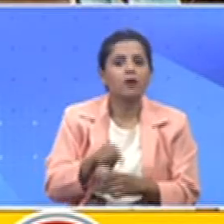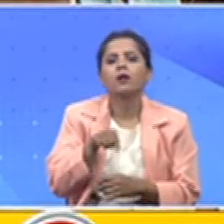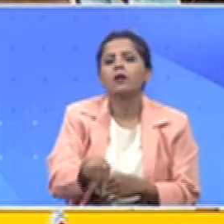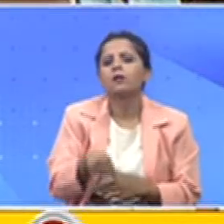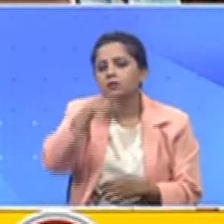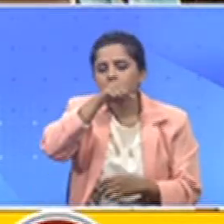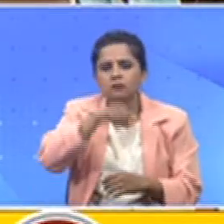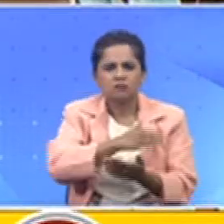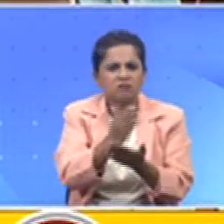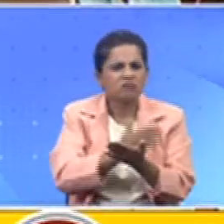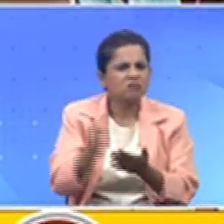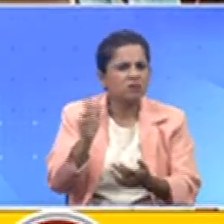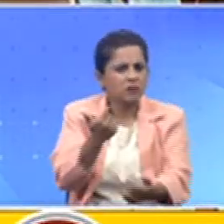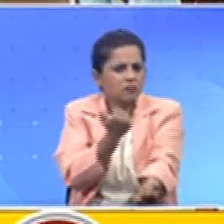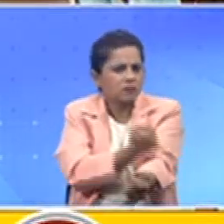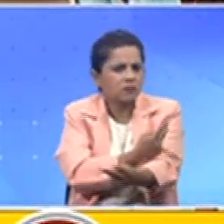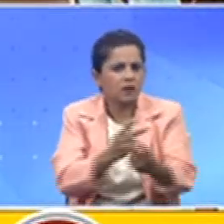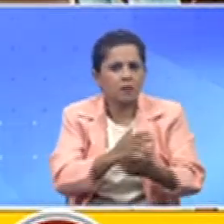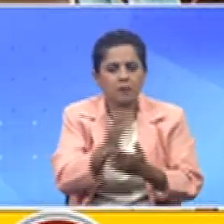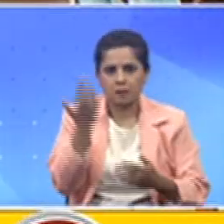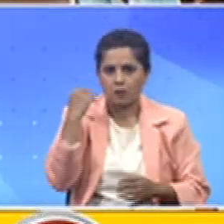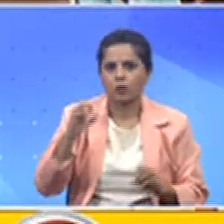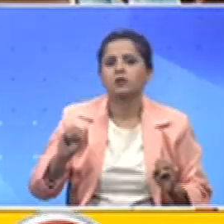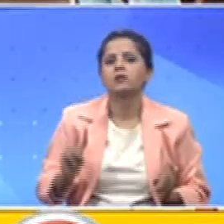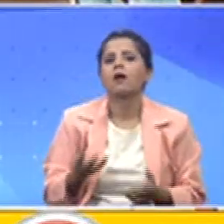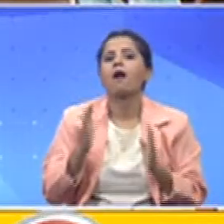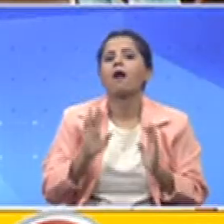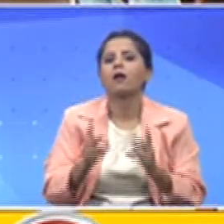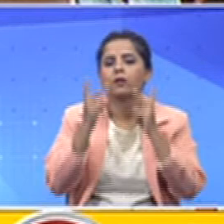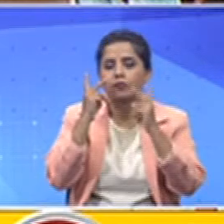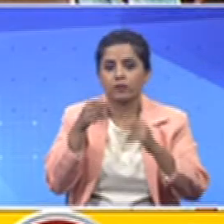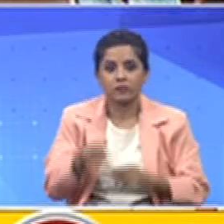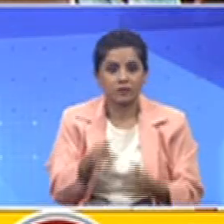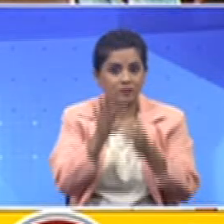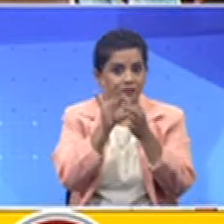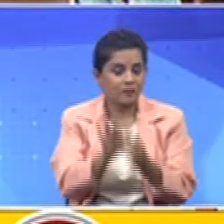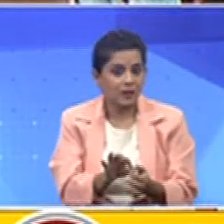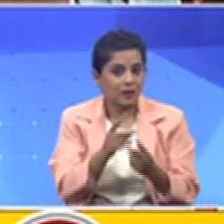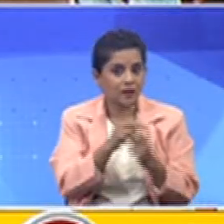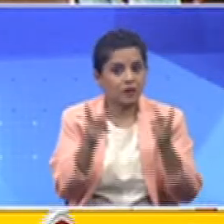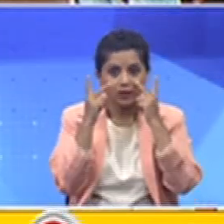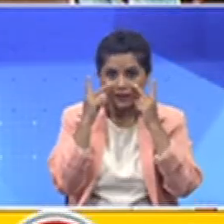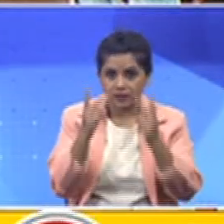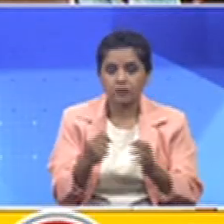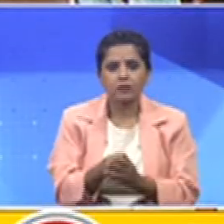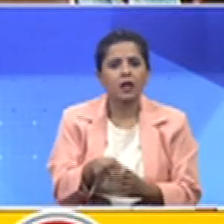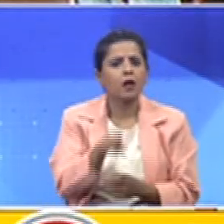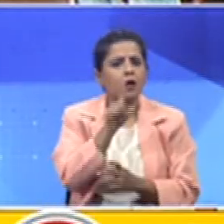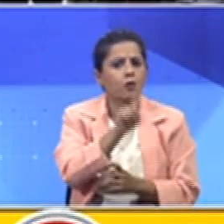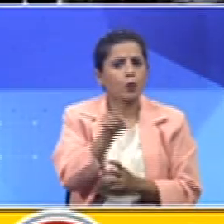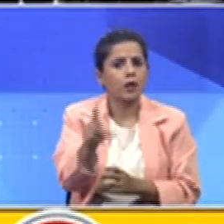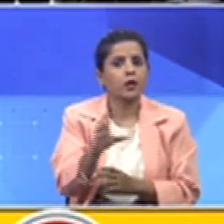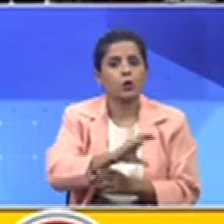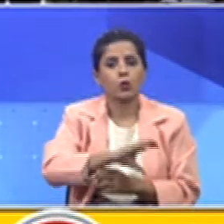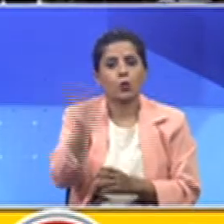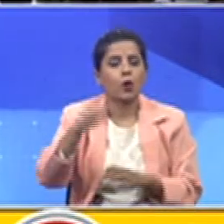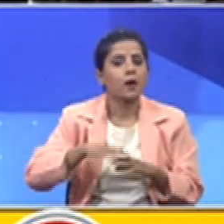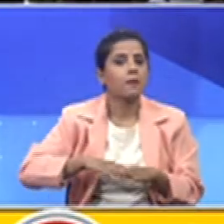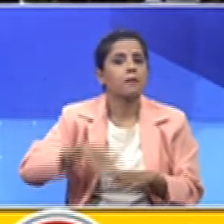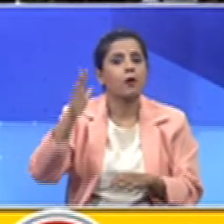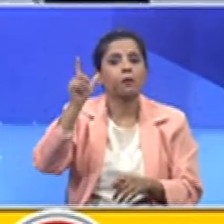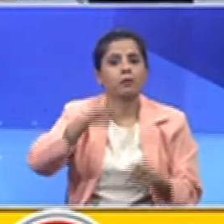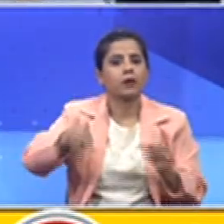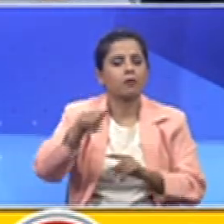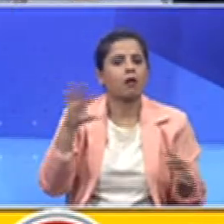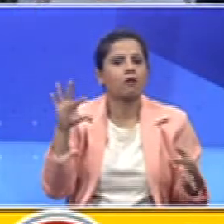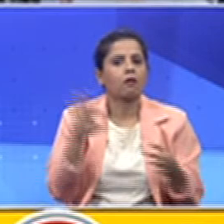मुक्त भारत अभियान की शुरुआत की गई थी। इस अभियान से 11 करोड़ से ज्यादा लोगों को